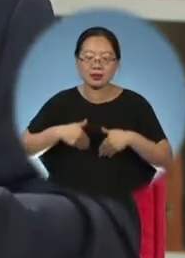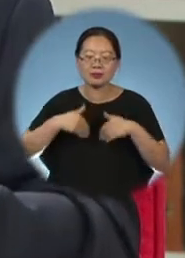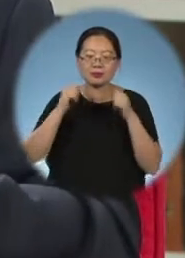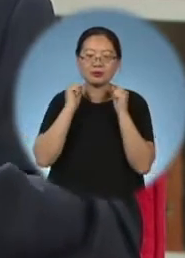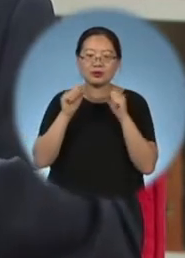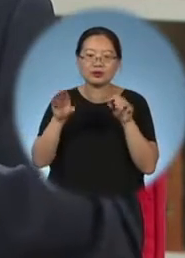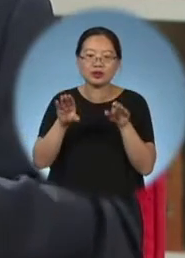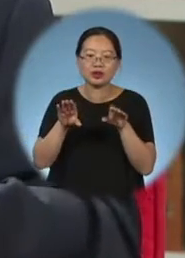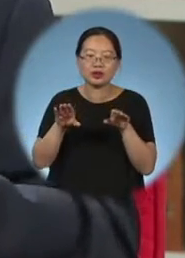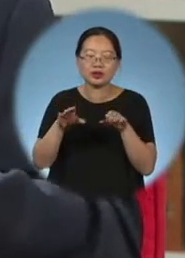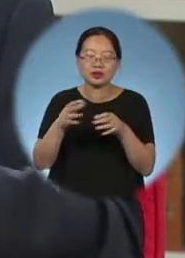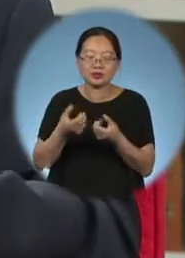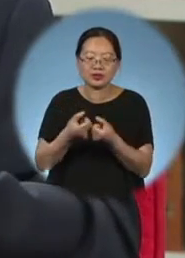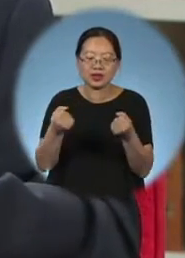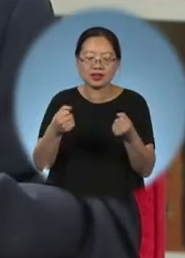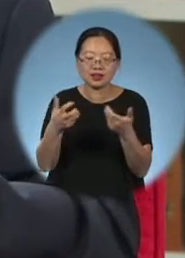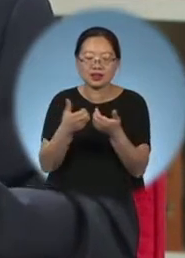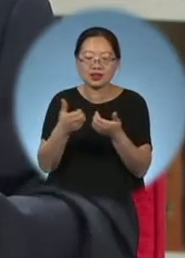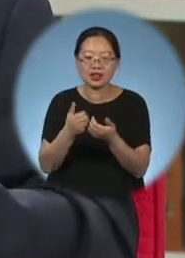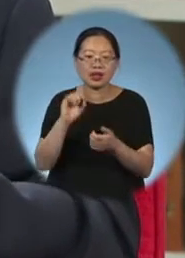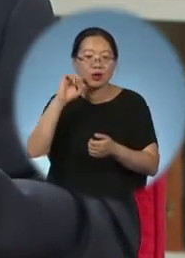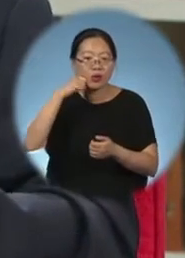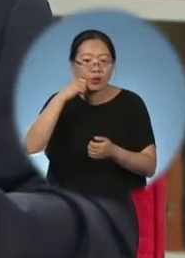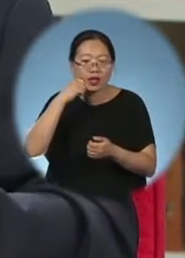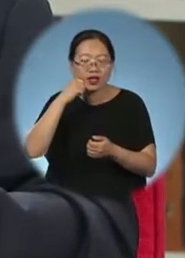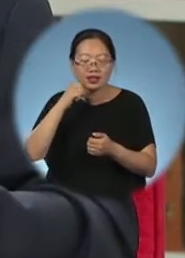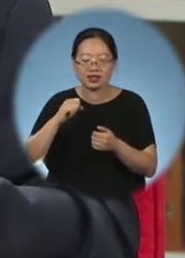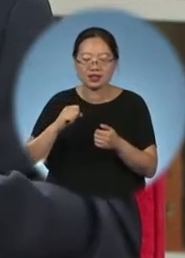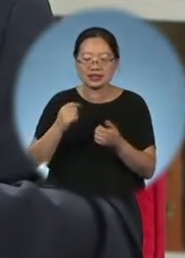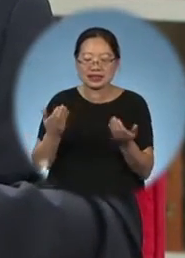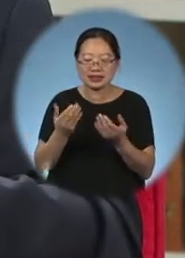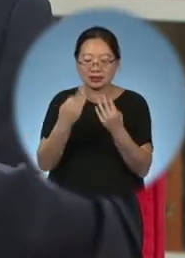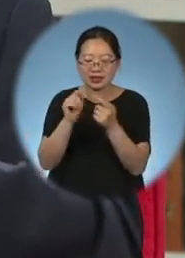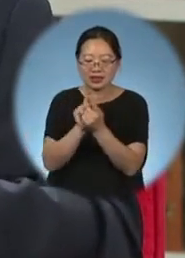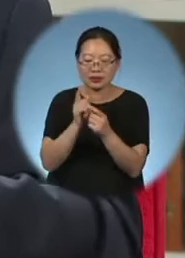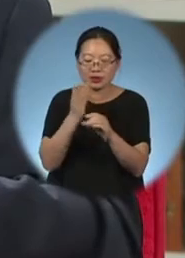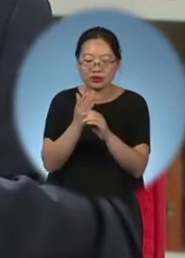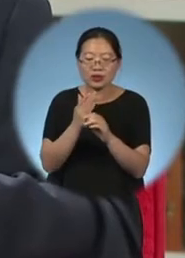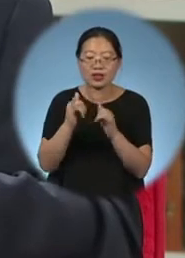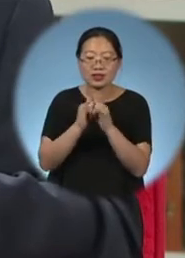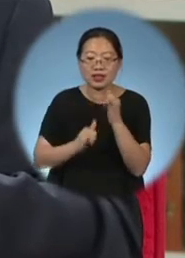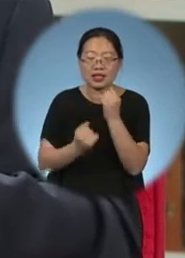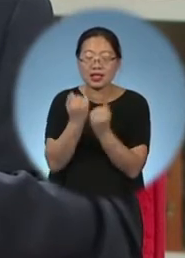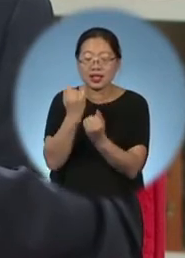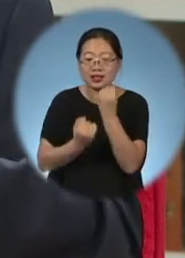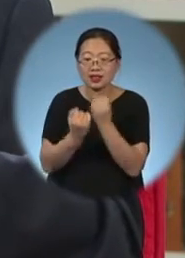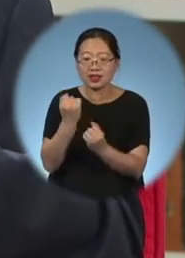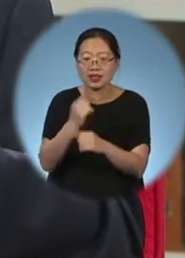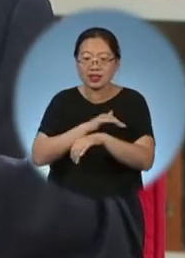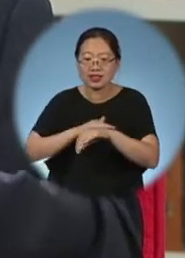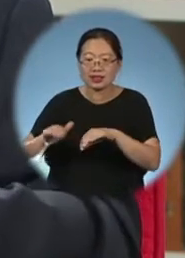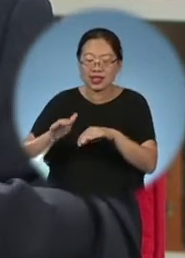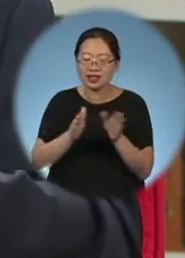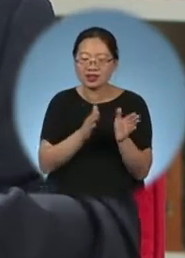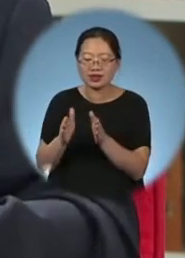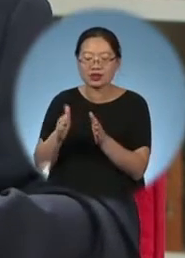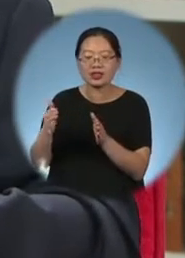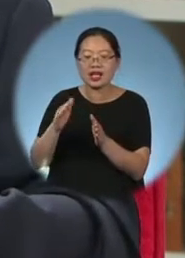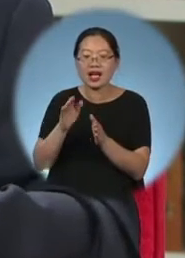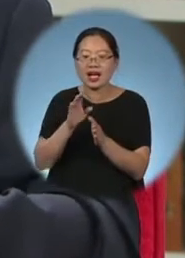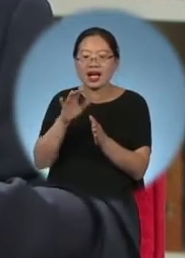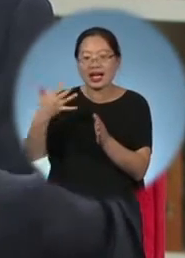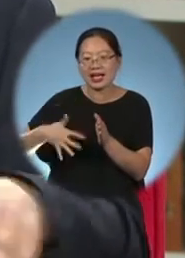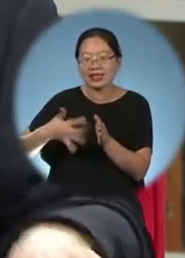분단의 전쟁에 뭐 여러 가지 그 어려운 국면이 많았어요. 여기에 대한 이제 역사 해석이 제대로 정리가 안 돼